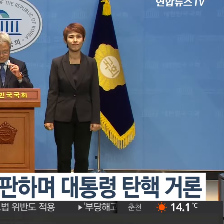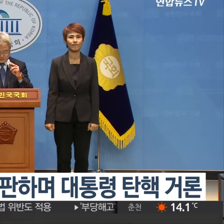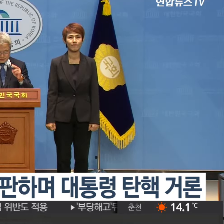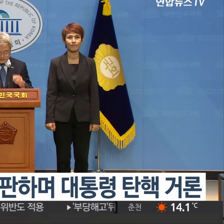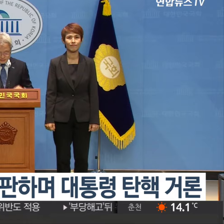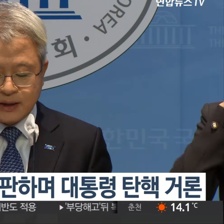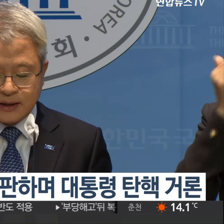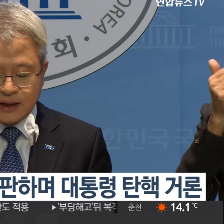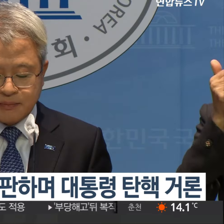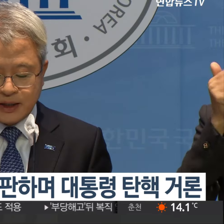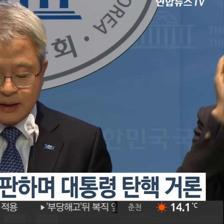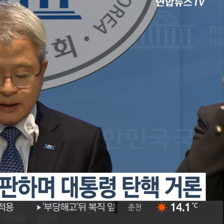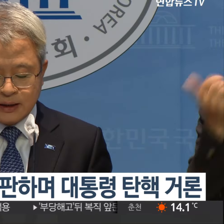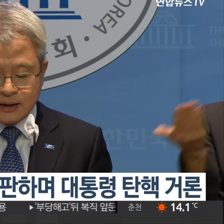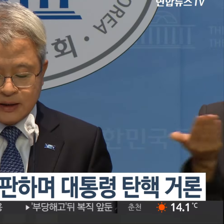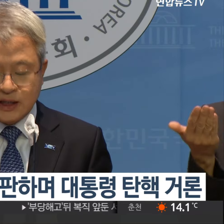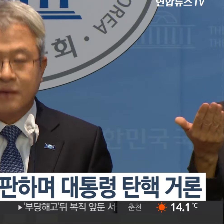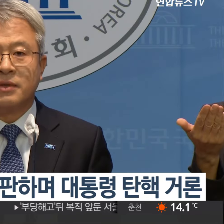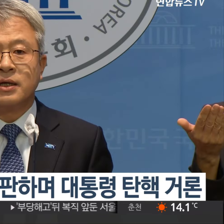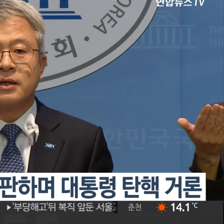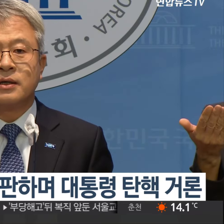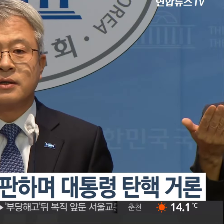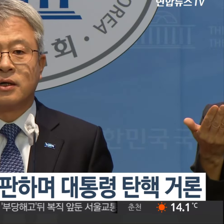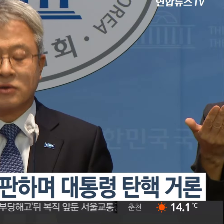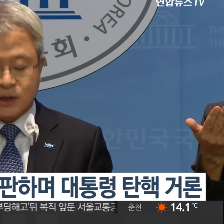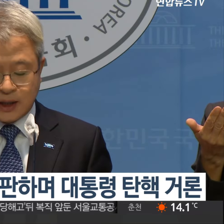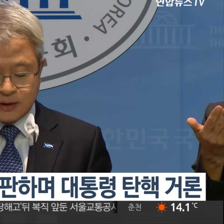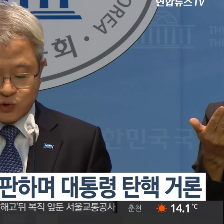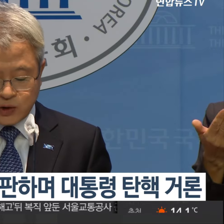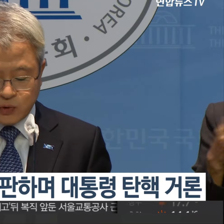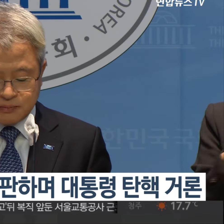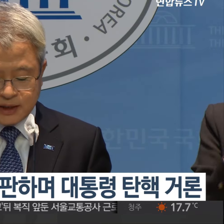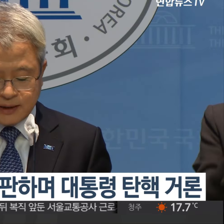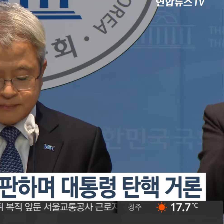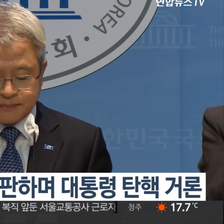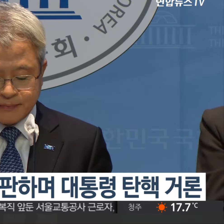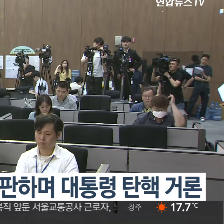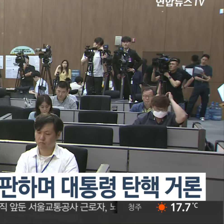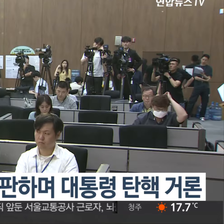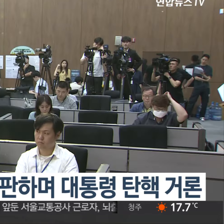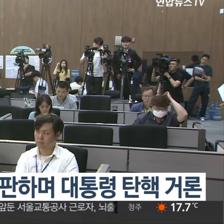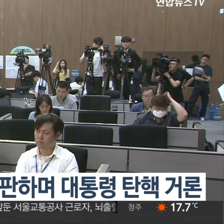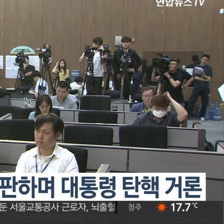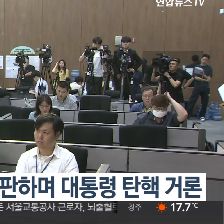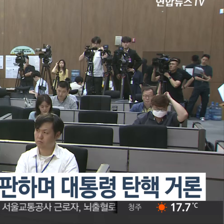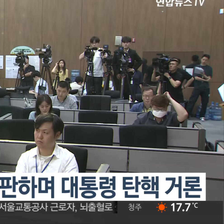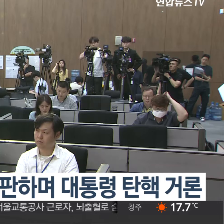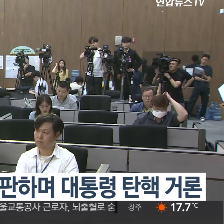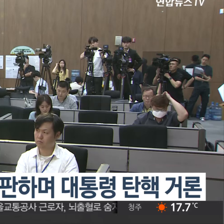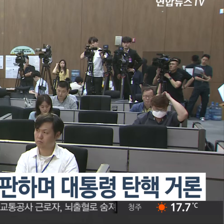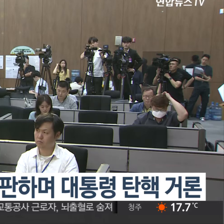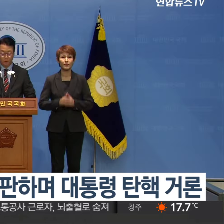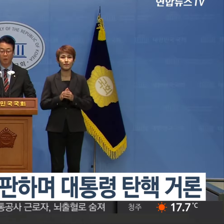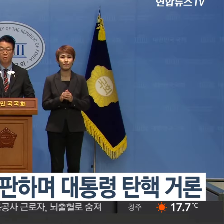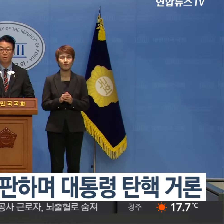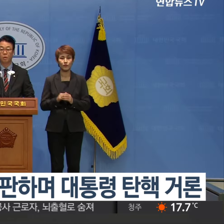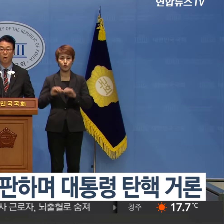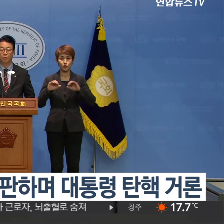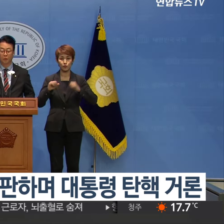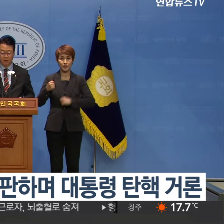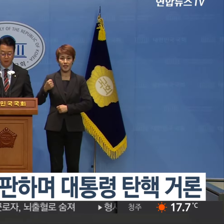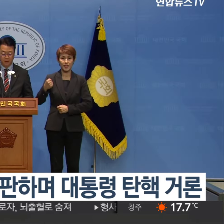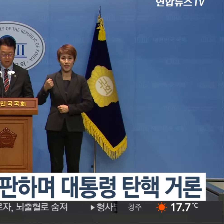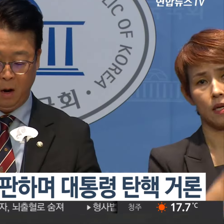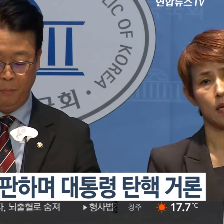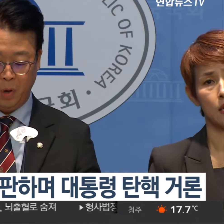탄핵소추안이 제출될 수 있도록 만반의 준비를 하겠다고 강조했습니다. 여권은 당연한 결정이라는